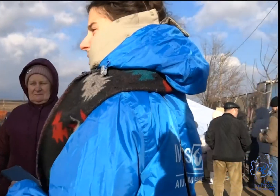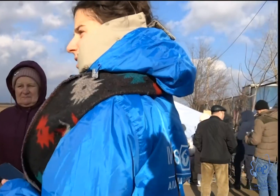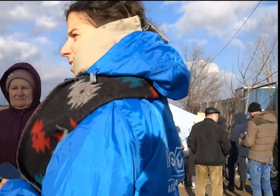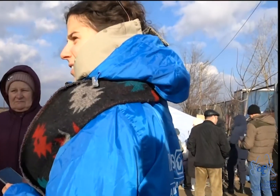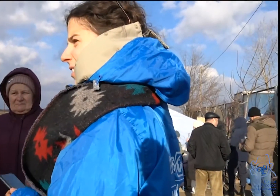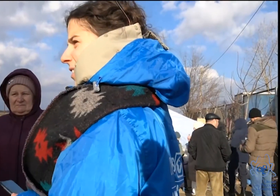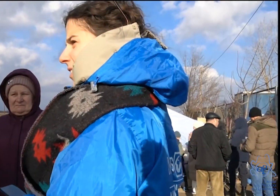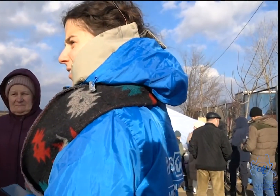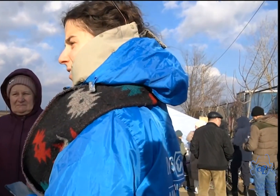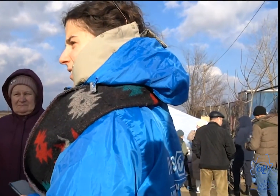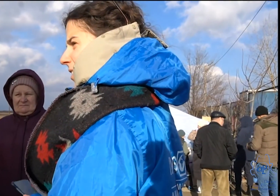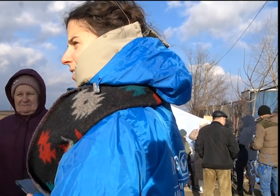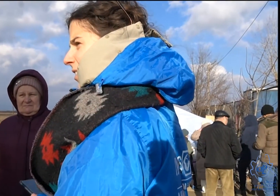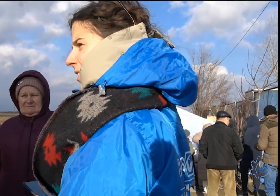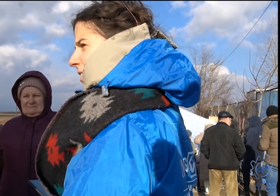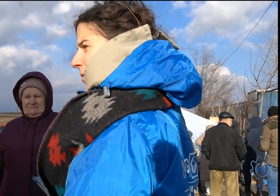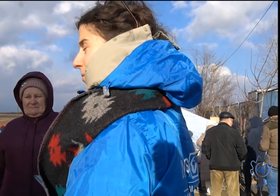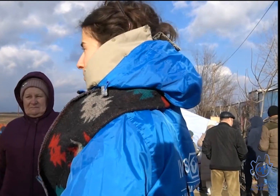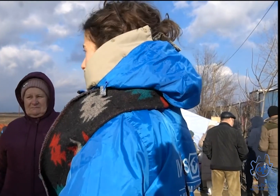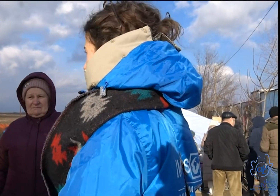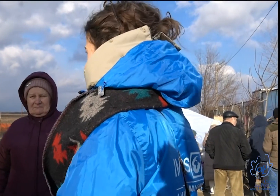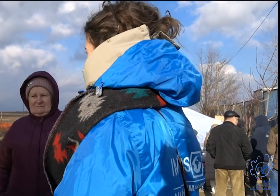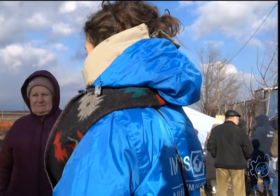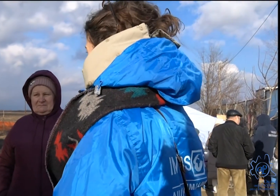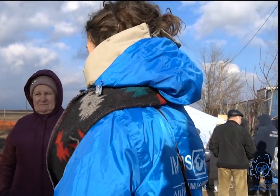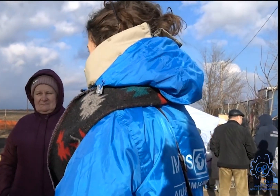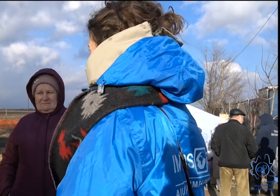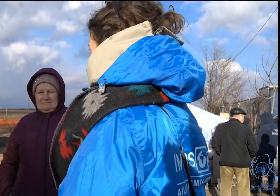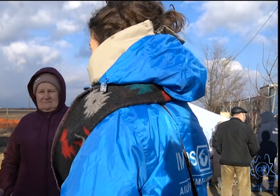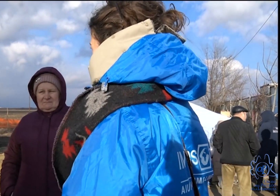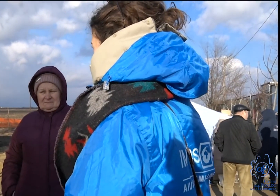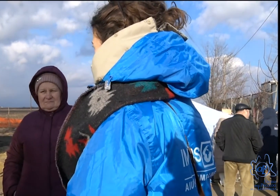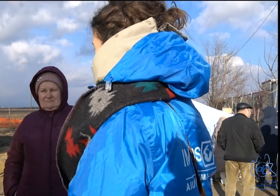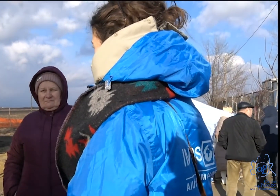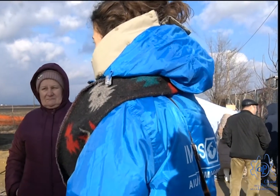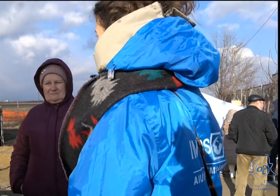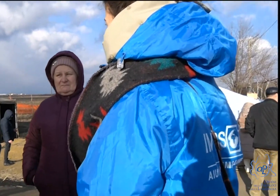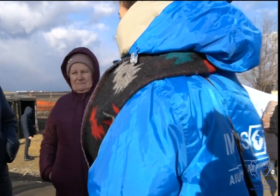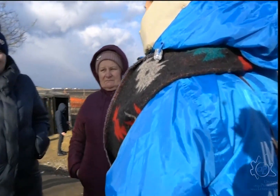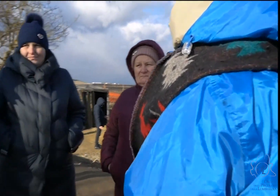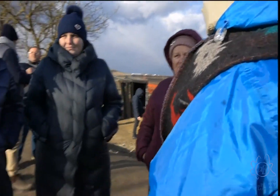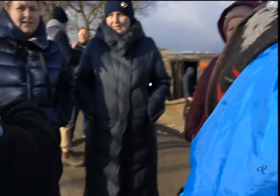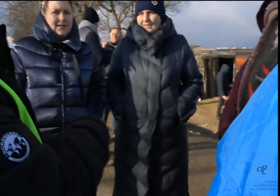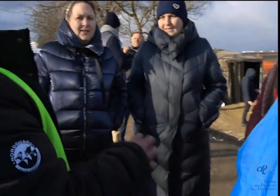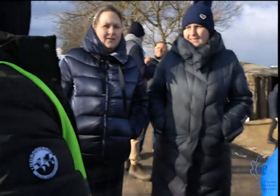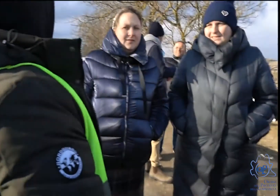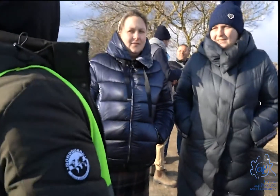Yes. Sì. Io faccio trasporto, faccio l'uso di te.